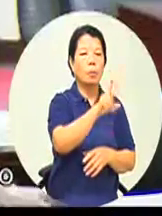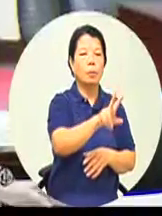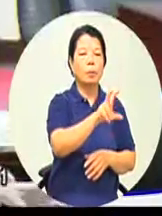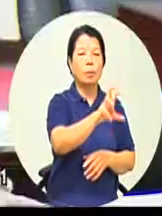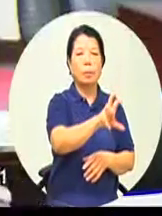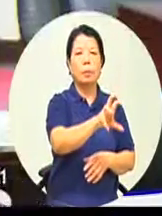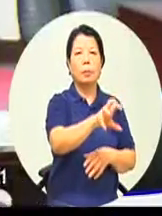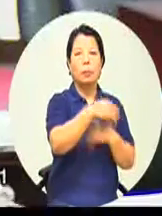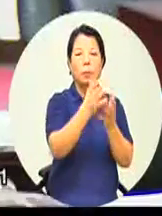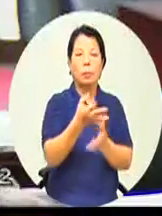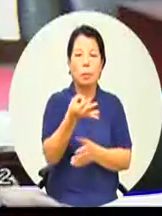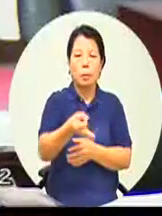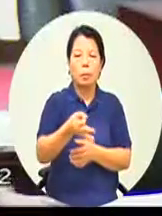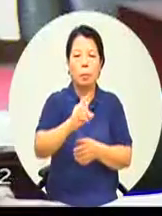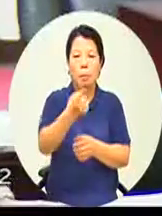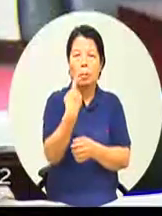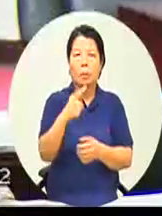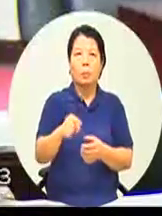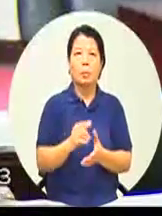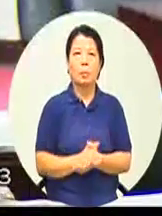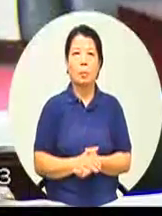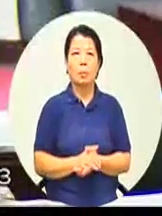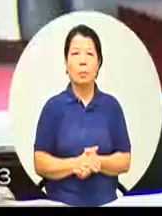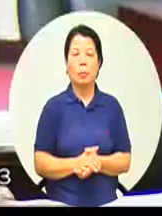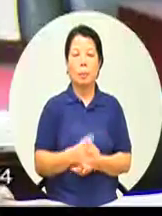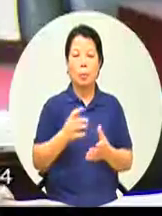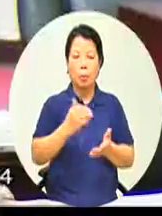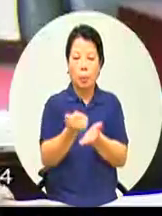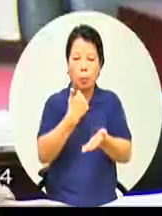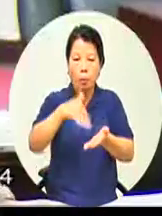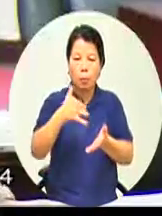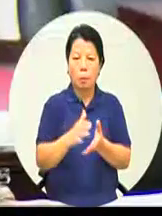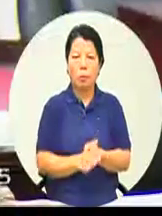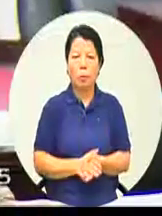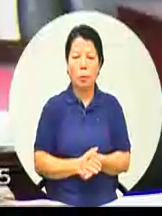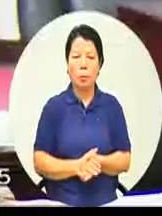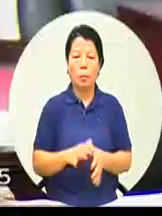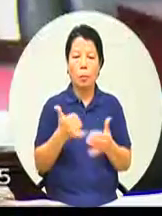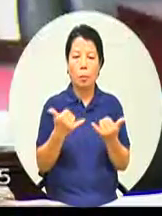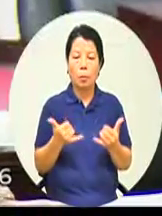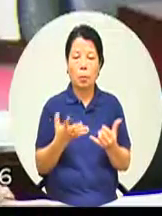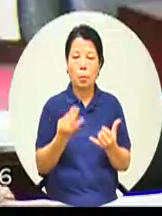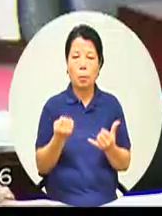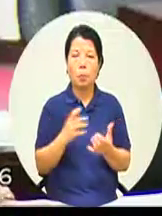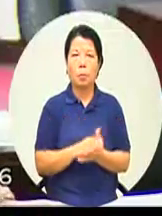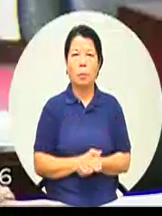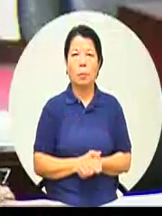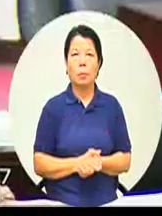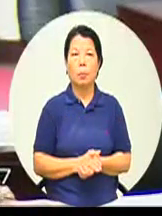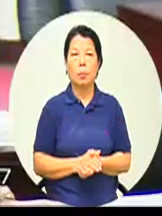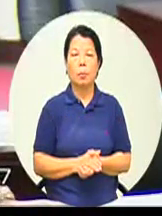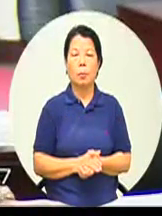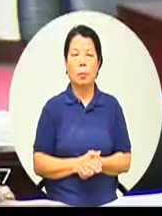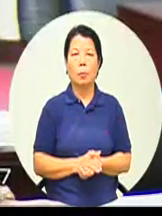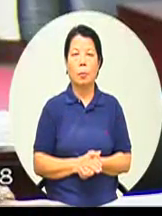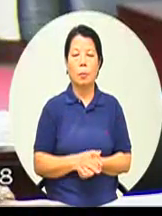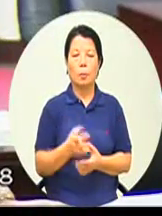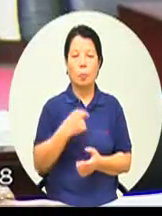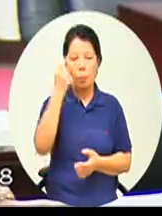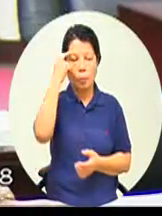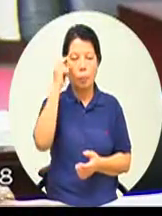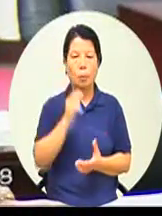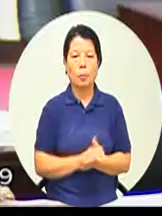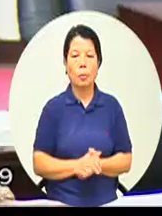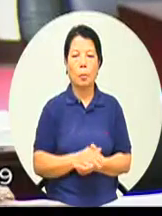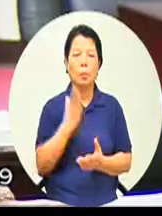那我们的经费来源现在编列出来大概是多少？所以我的意思是说，